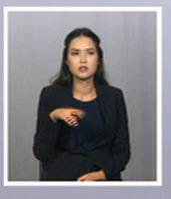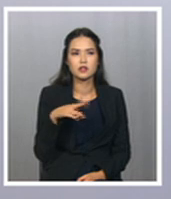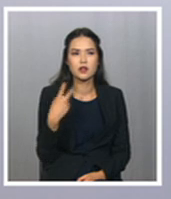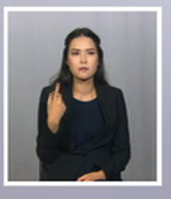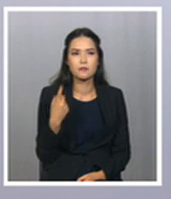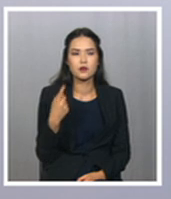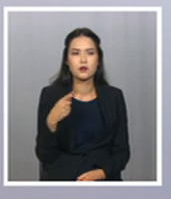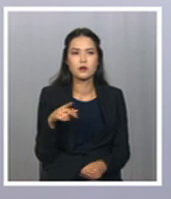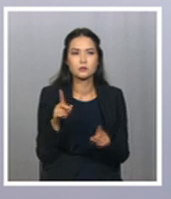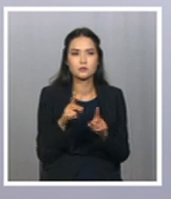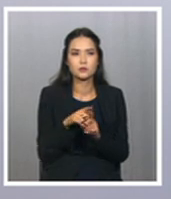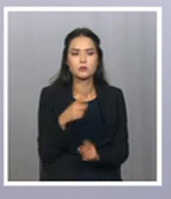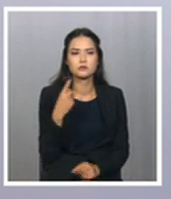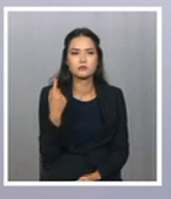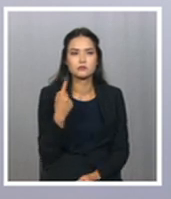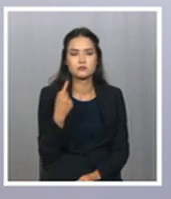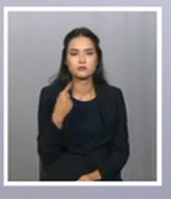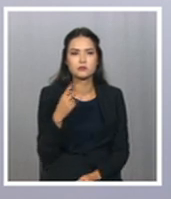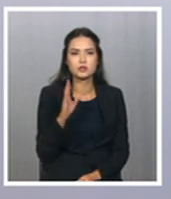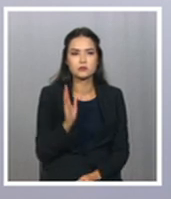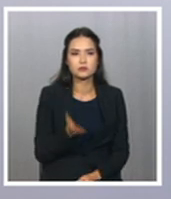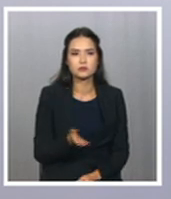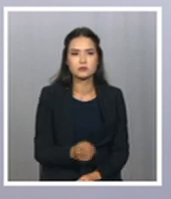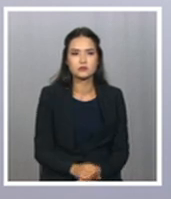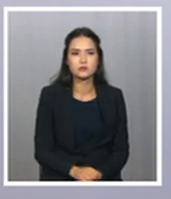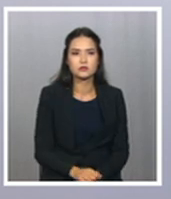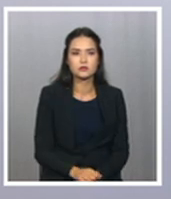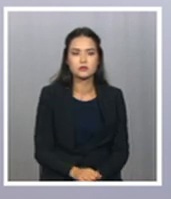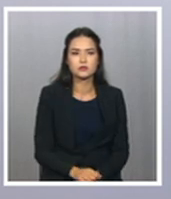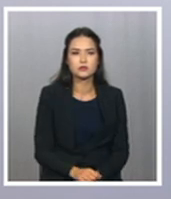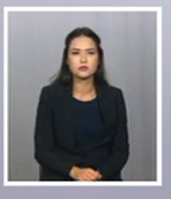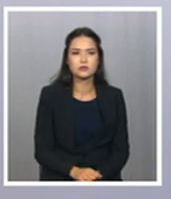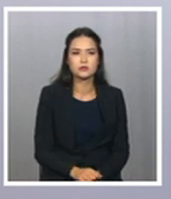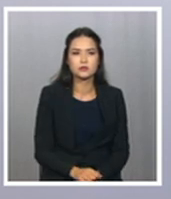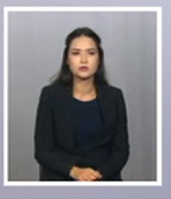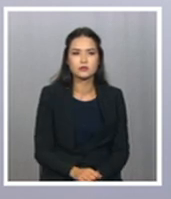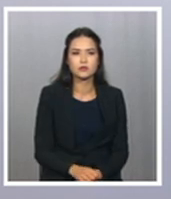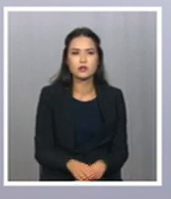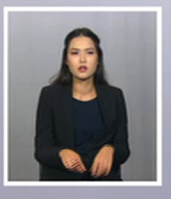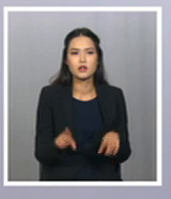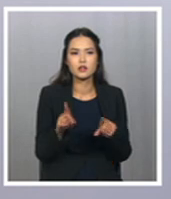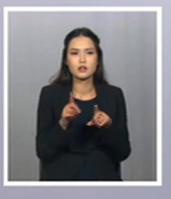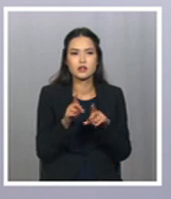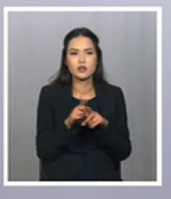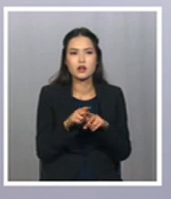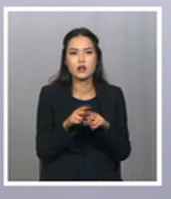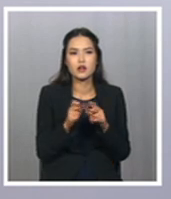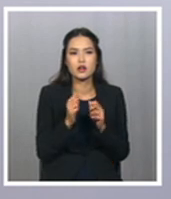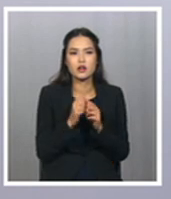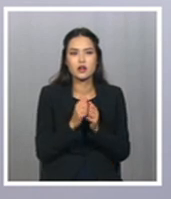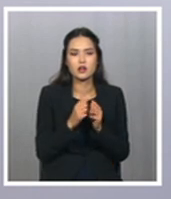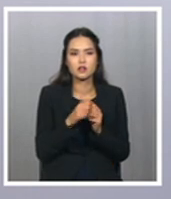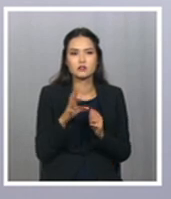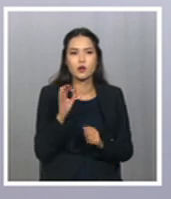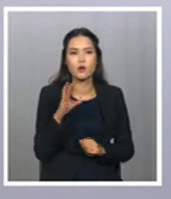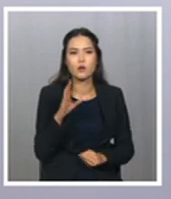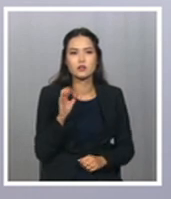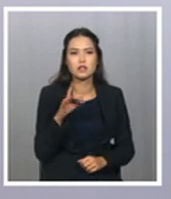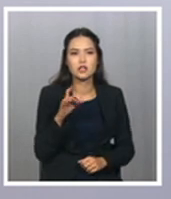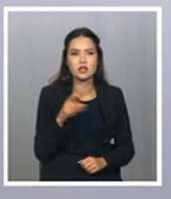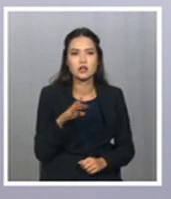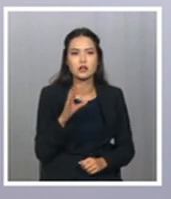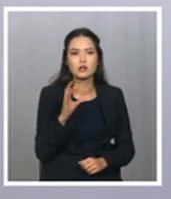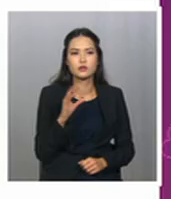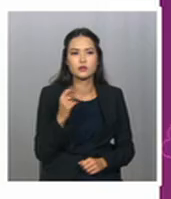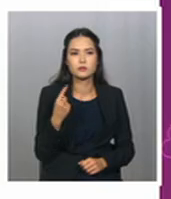бізде дабырге түседі, онда дабыр бізде бірге тең. Сонымен А1 нүктесінің координаттары 0, 1,